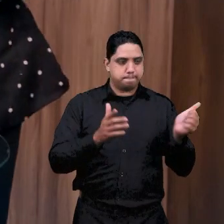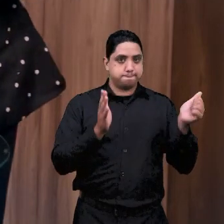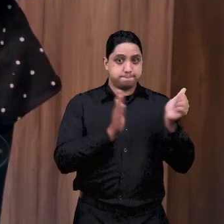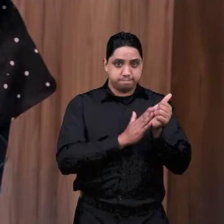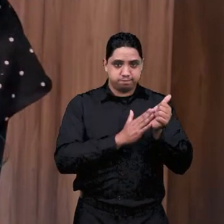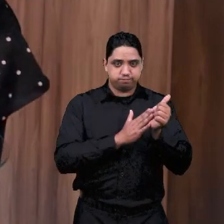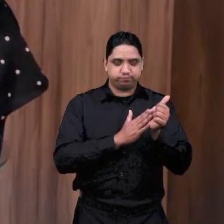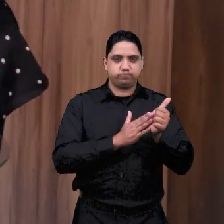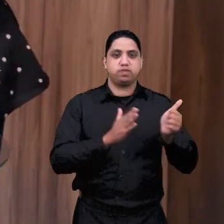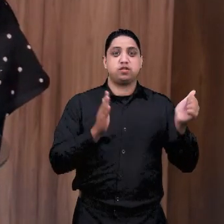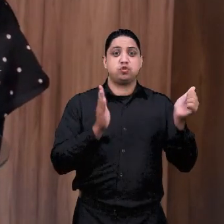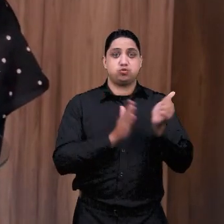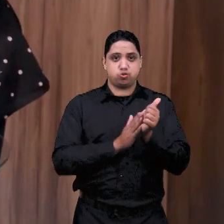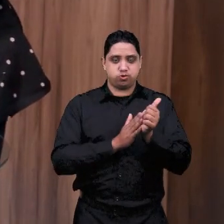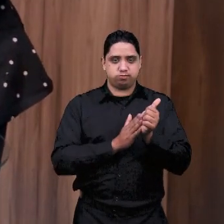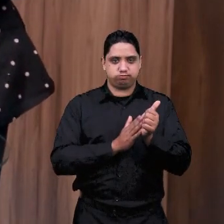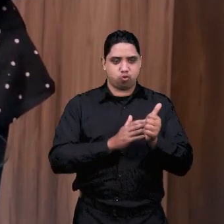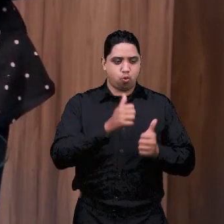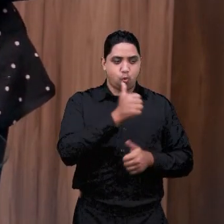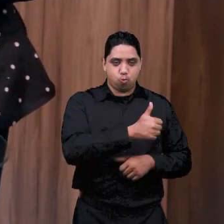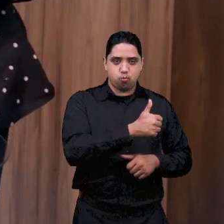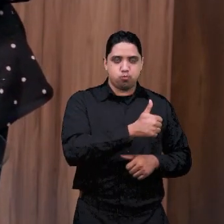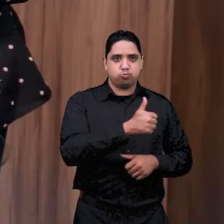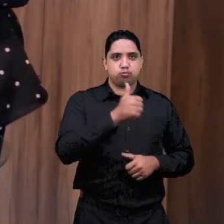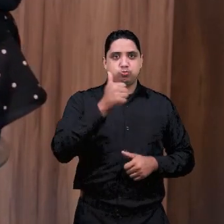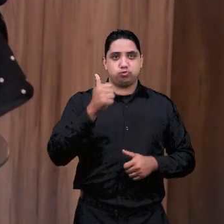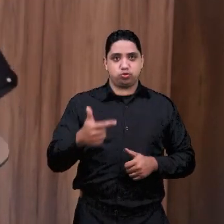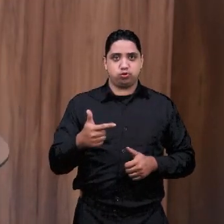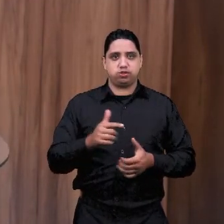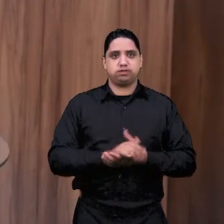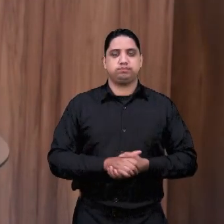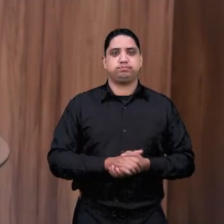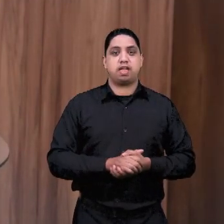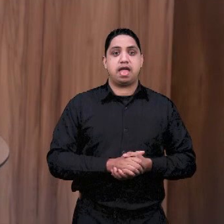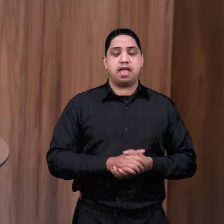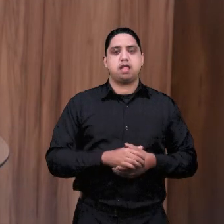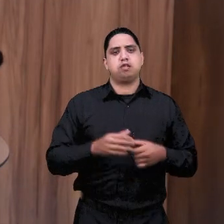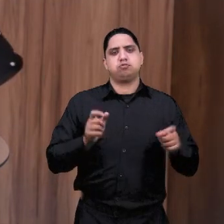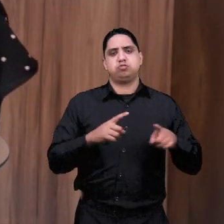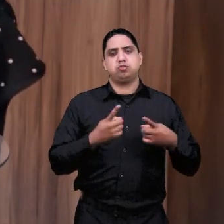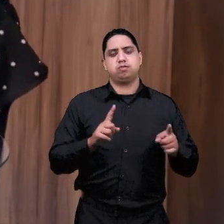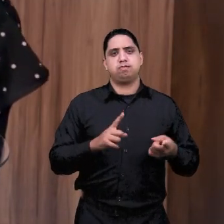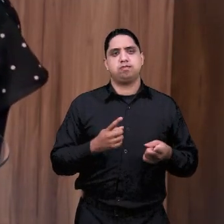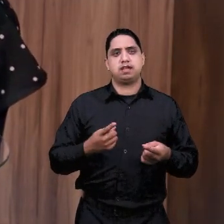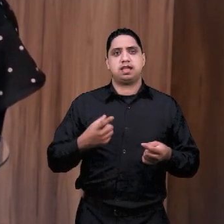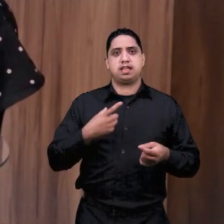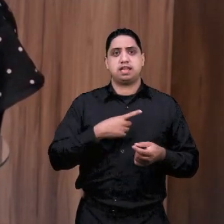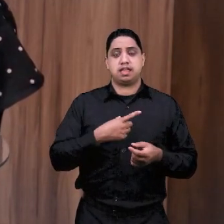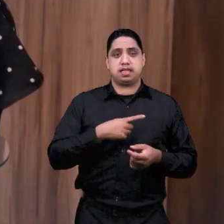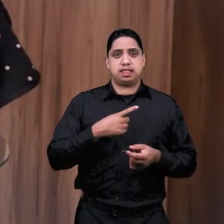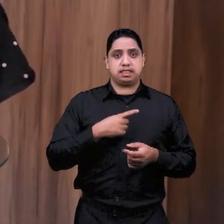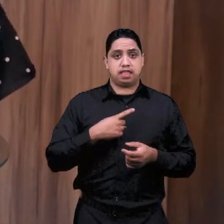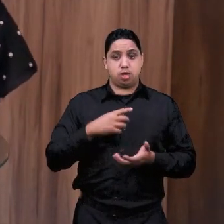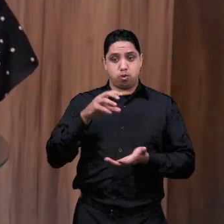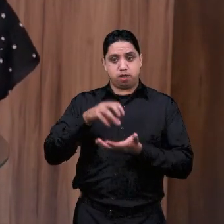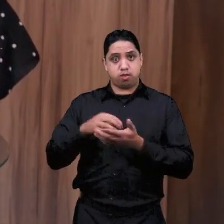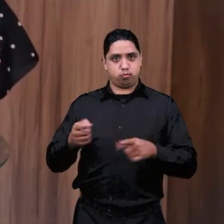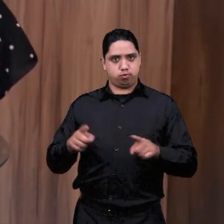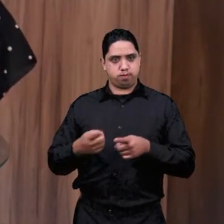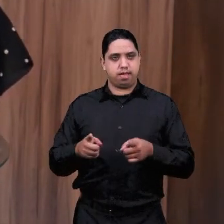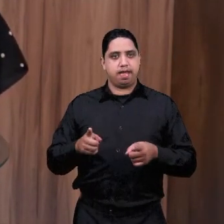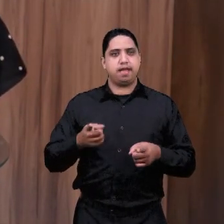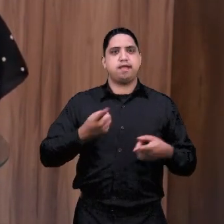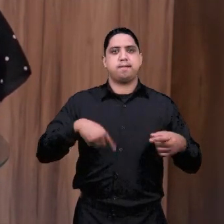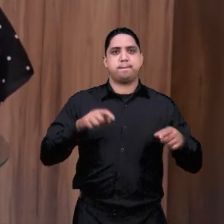Dans la partie instrumentale de la longe vient vers le milieu, nous pouvons faire ce rythme qui c'est le même